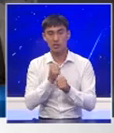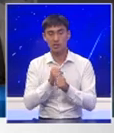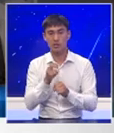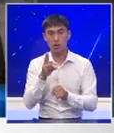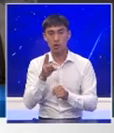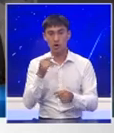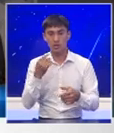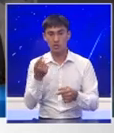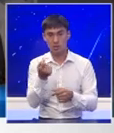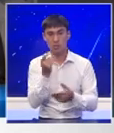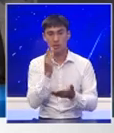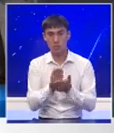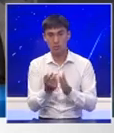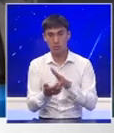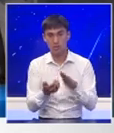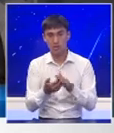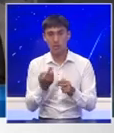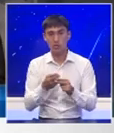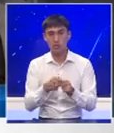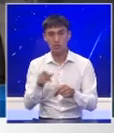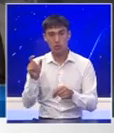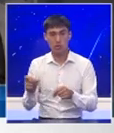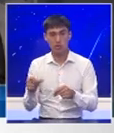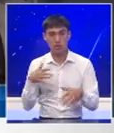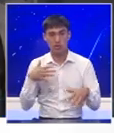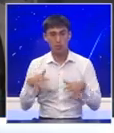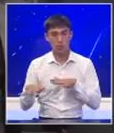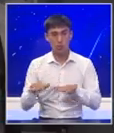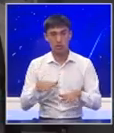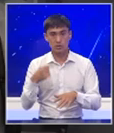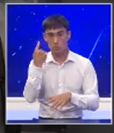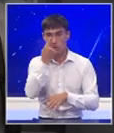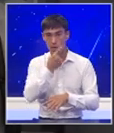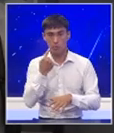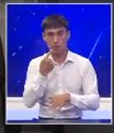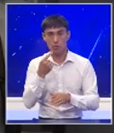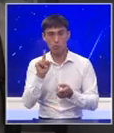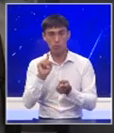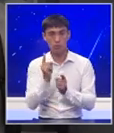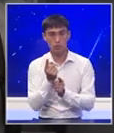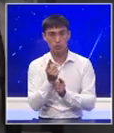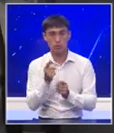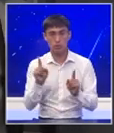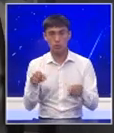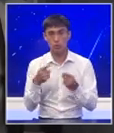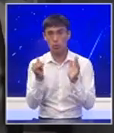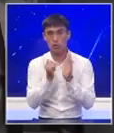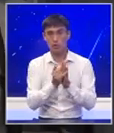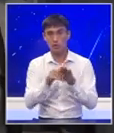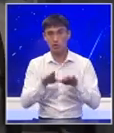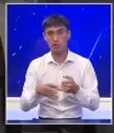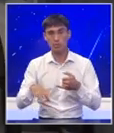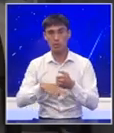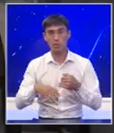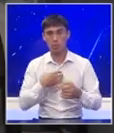Дегенмен аз-маз кемшіліктер бар. Мәселен, тұлғалардың қимыл қозғалысы, бет әлпеті, бұрылысы, туындының орналасатын жері мен